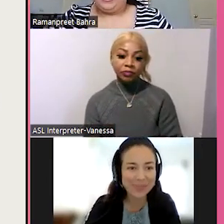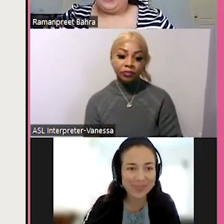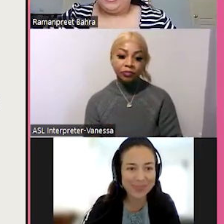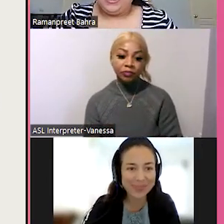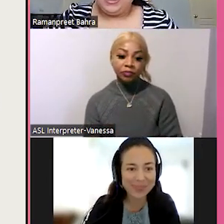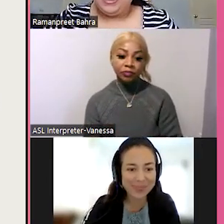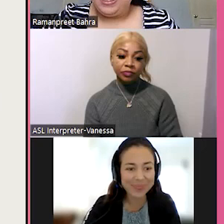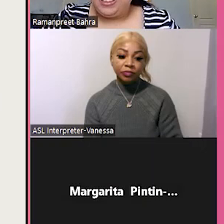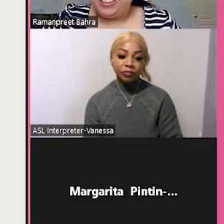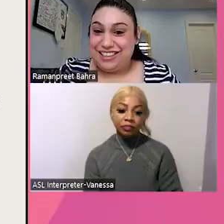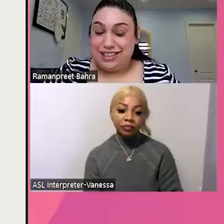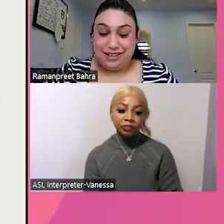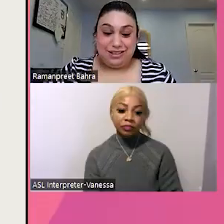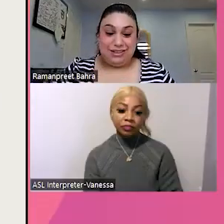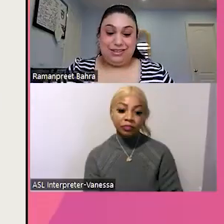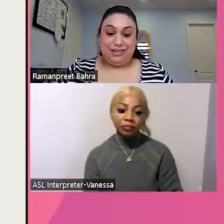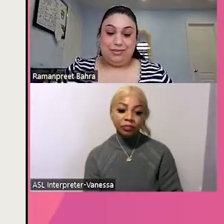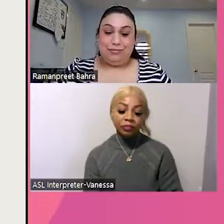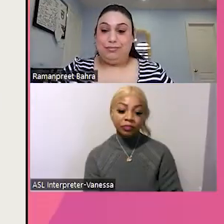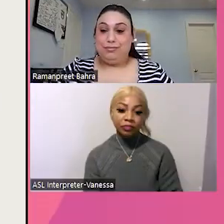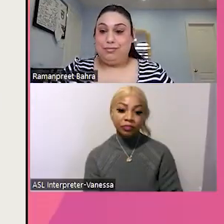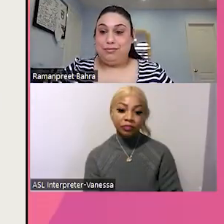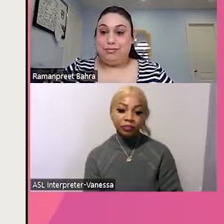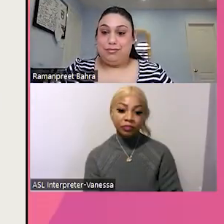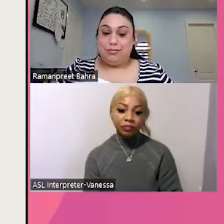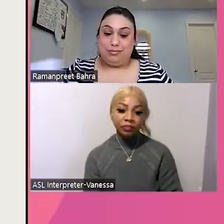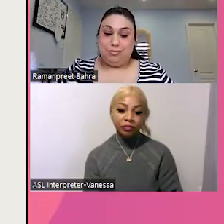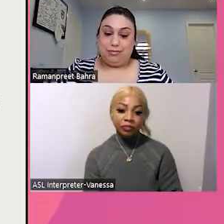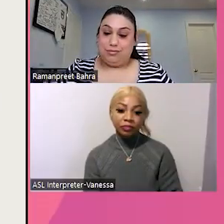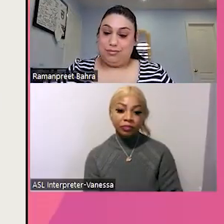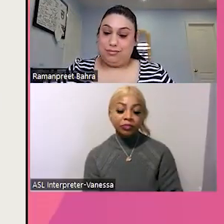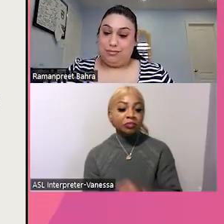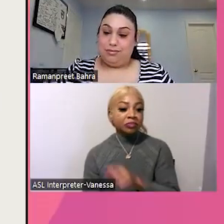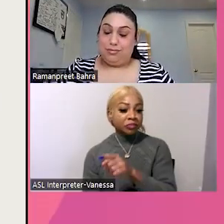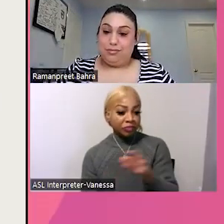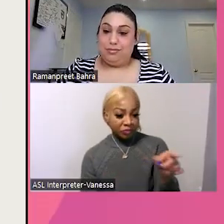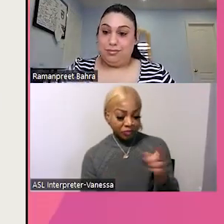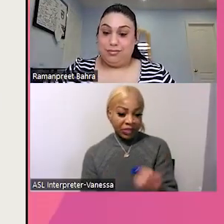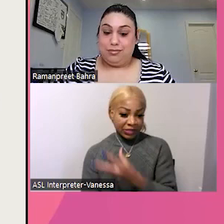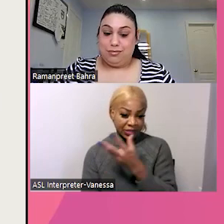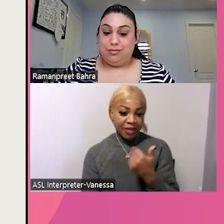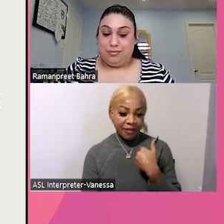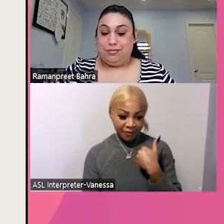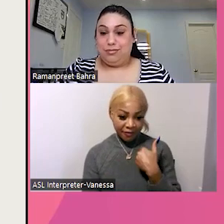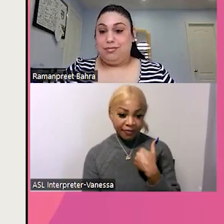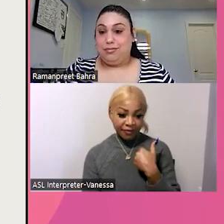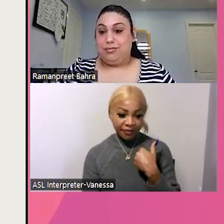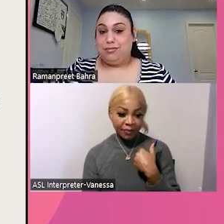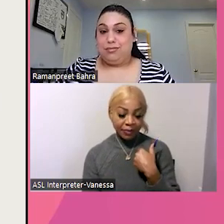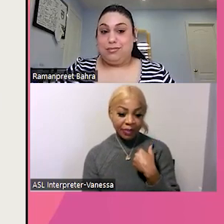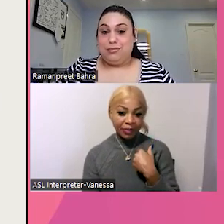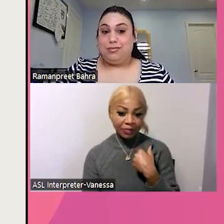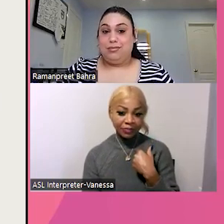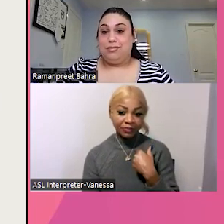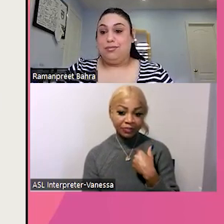de questions-réponses. Ah, tous nos regrets. Alors, vous avez les diapos à la maison. Je ne les